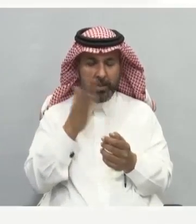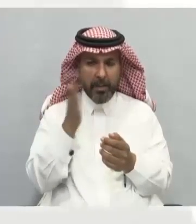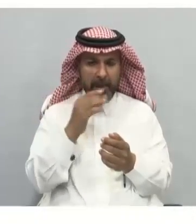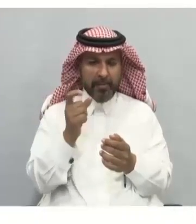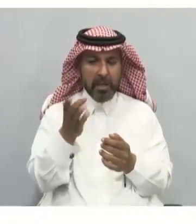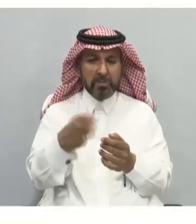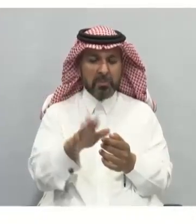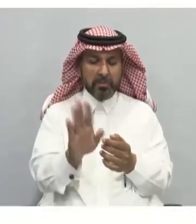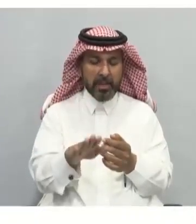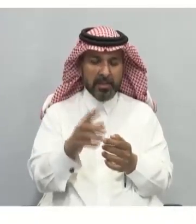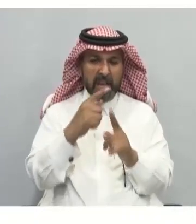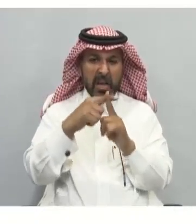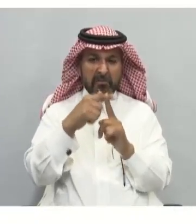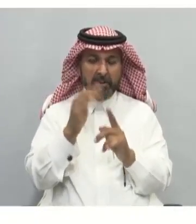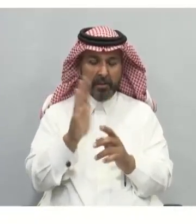ومسلم